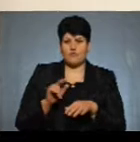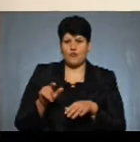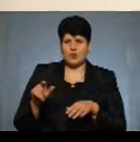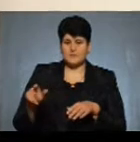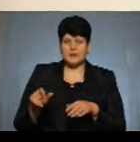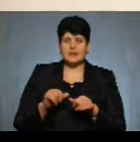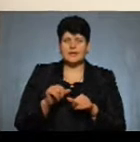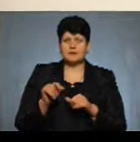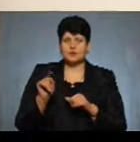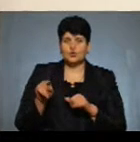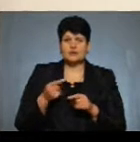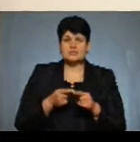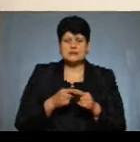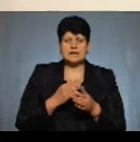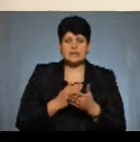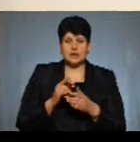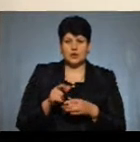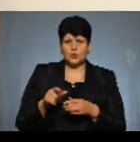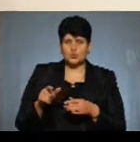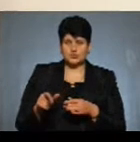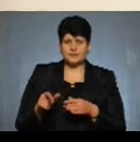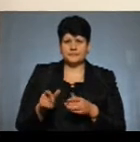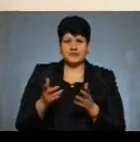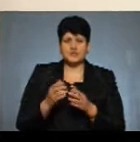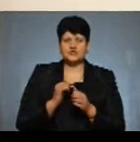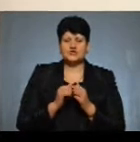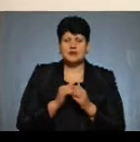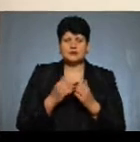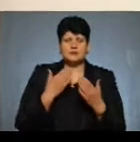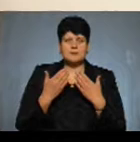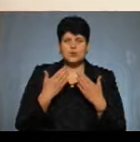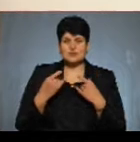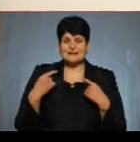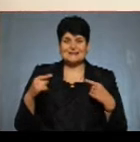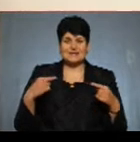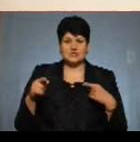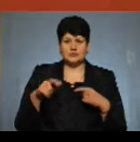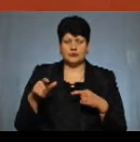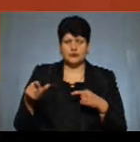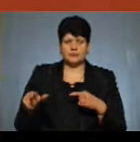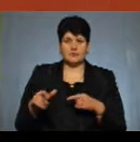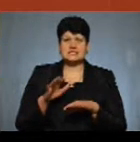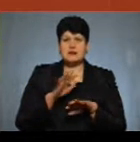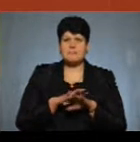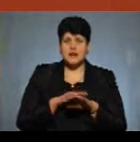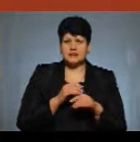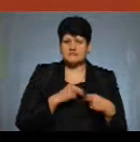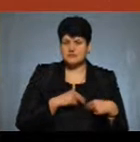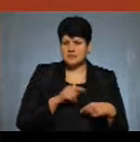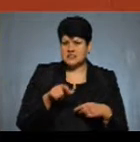хворими. Крім того, це є люди, які дуже часто спілкуються з іншими людьми. Це і банківські